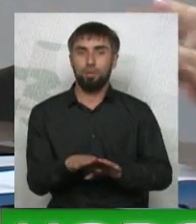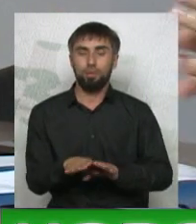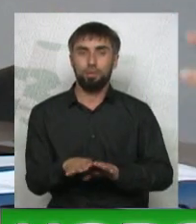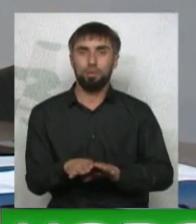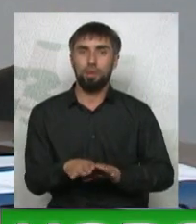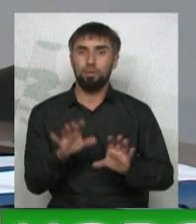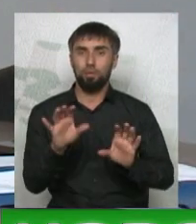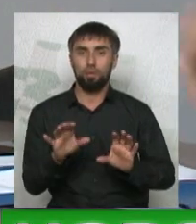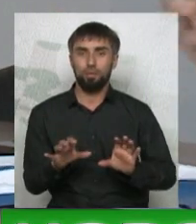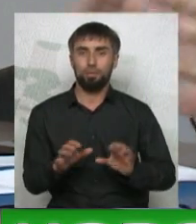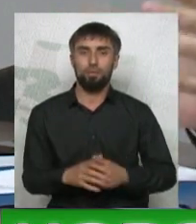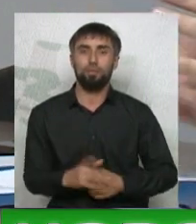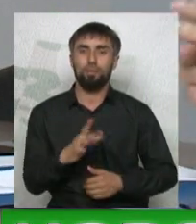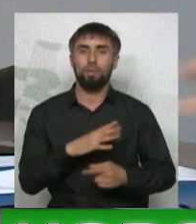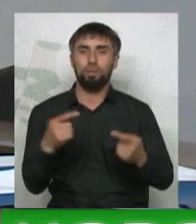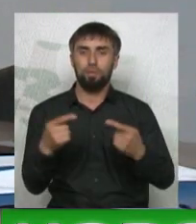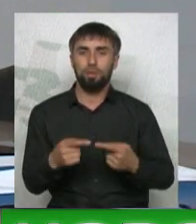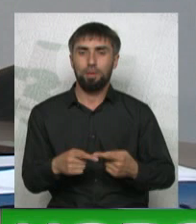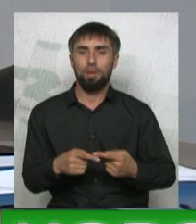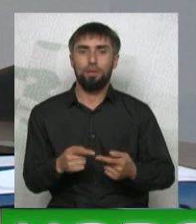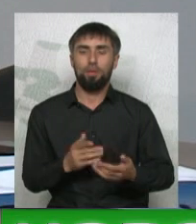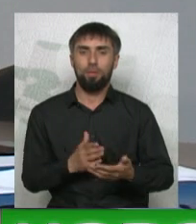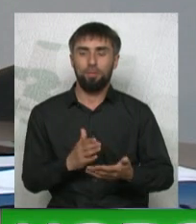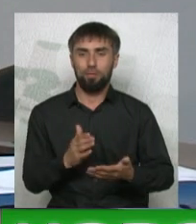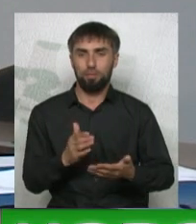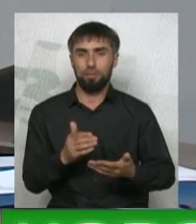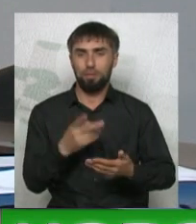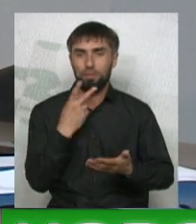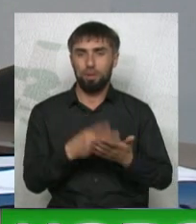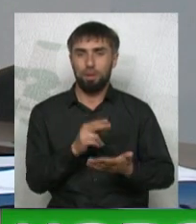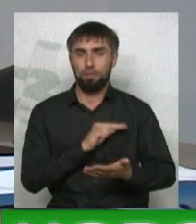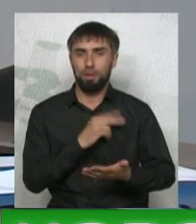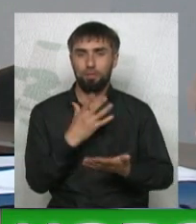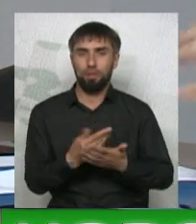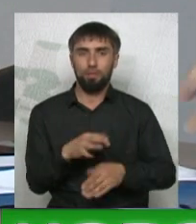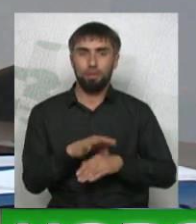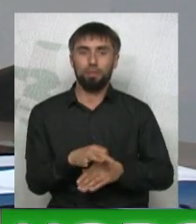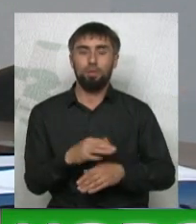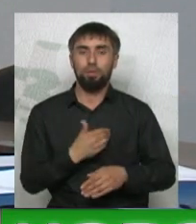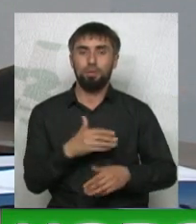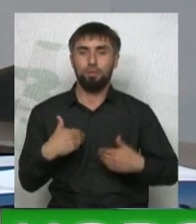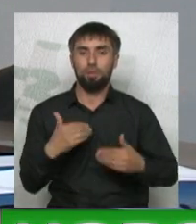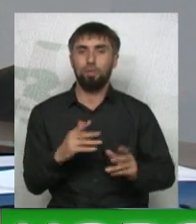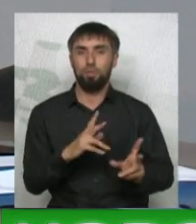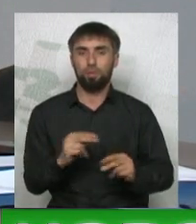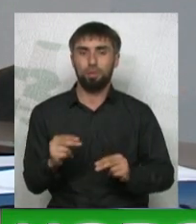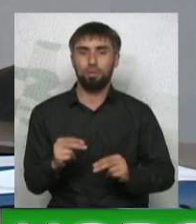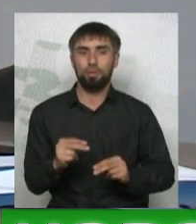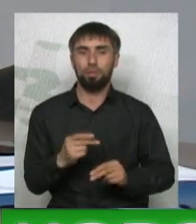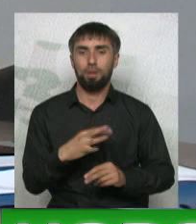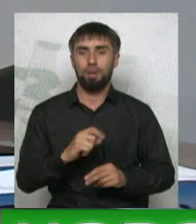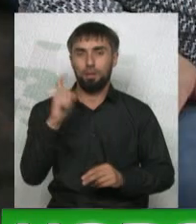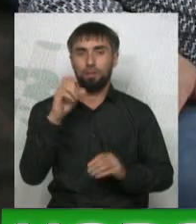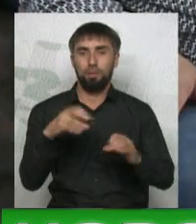с законодательством, чтобы четко выстроить свою работу в соответствии с законом. Хотел бы пожелать удачи. Дал Беркет и Бог,